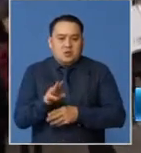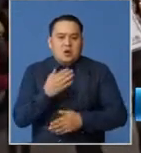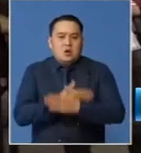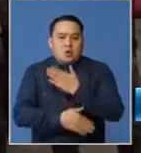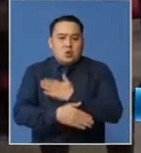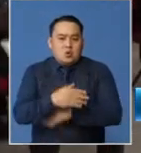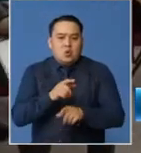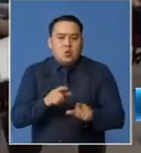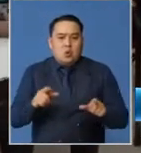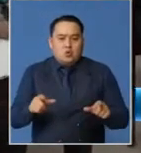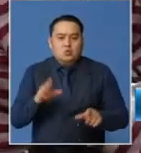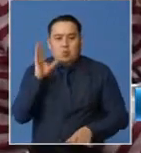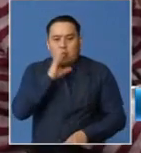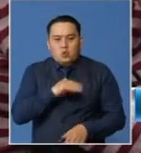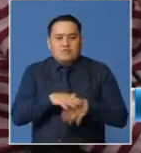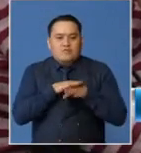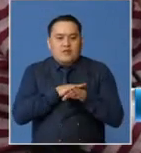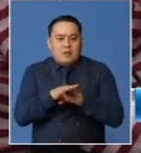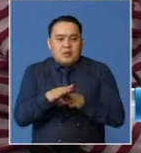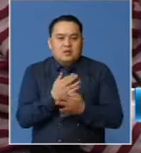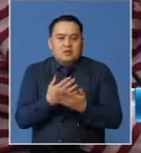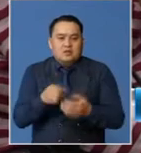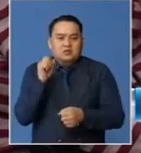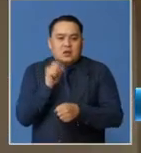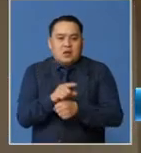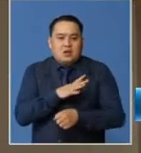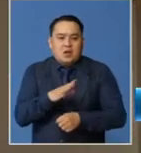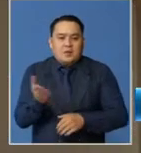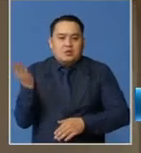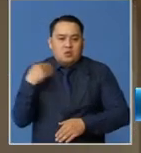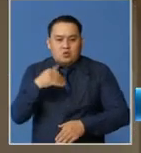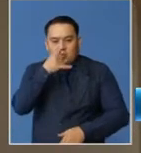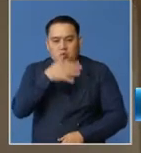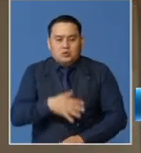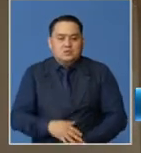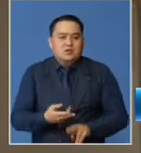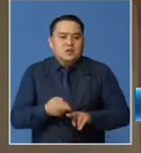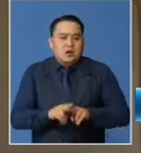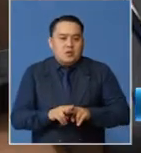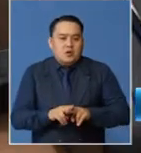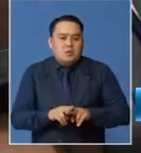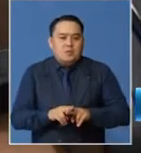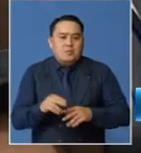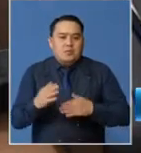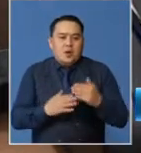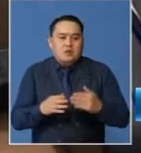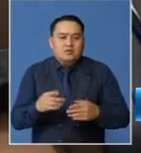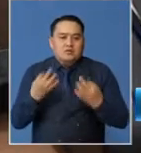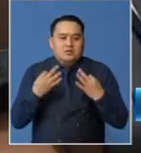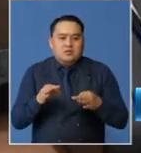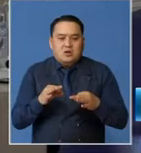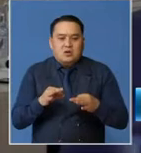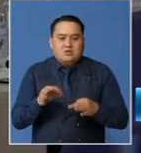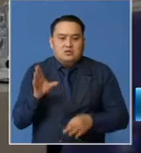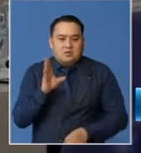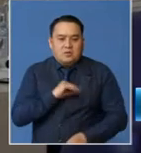особыми потребностями без труда смогут выполнять ряд задач, которые не были ранее доступны. Тем самым станут практически независимыми ни от